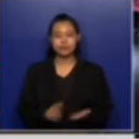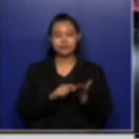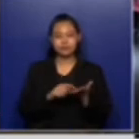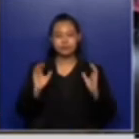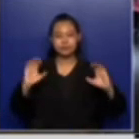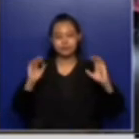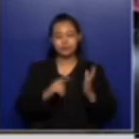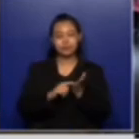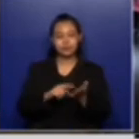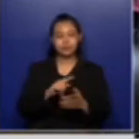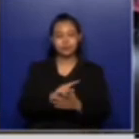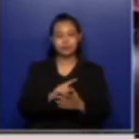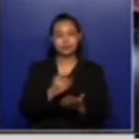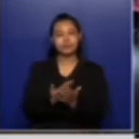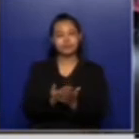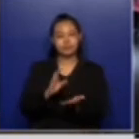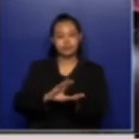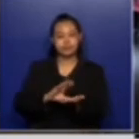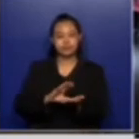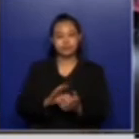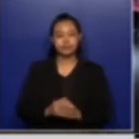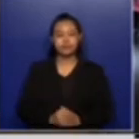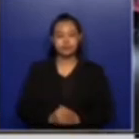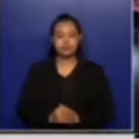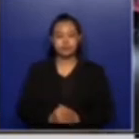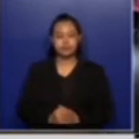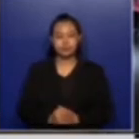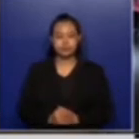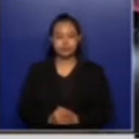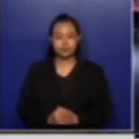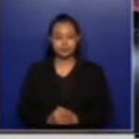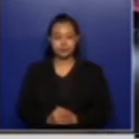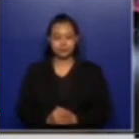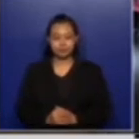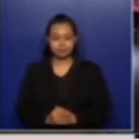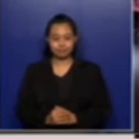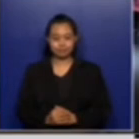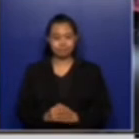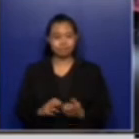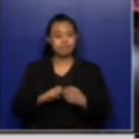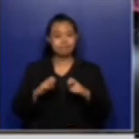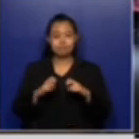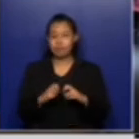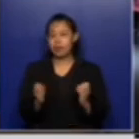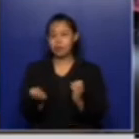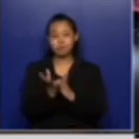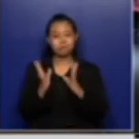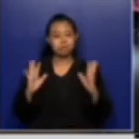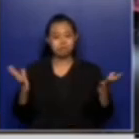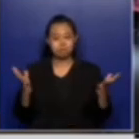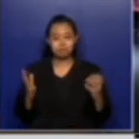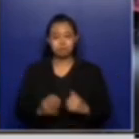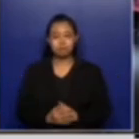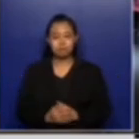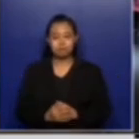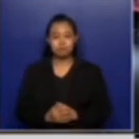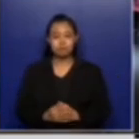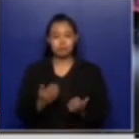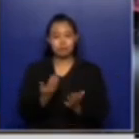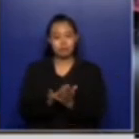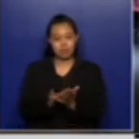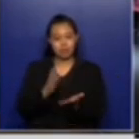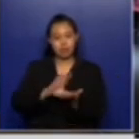าณเหมือนไม่มีอะไรเกิดขึ้นในประเทศนี้เลยการจัดทำงบประมาณ